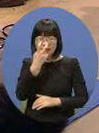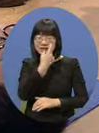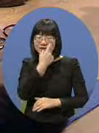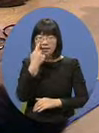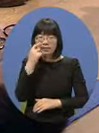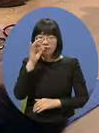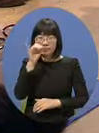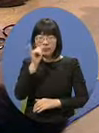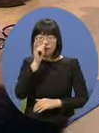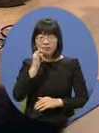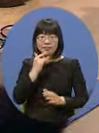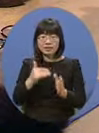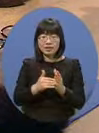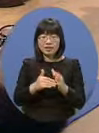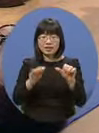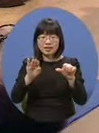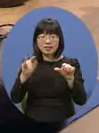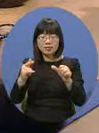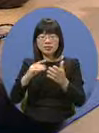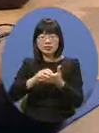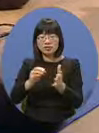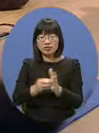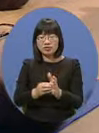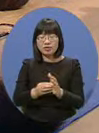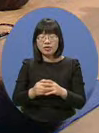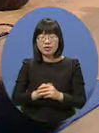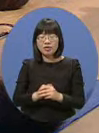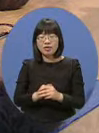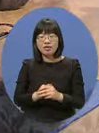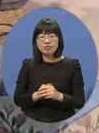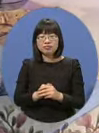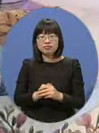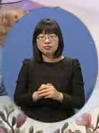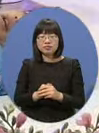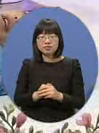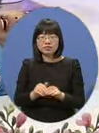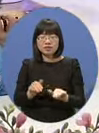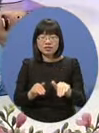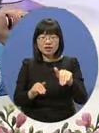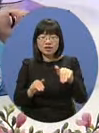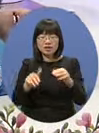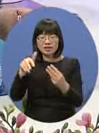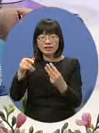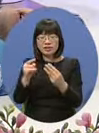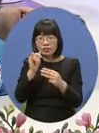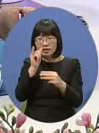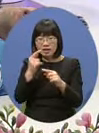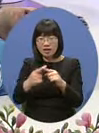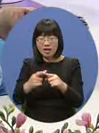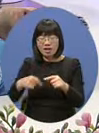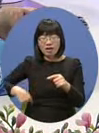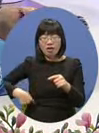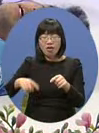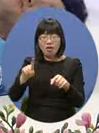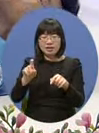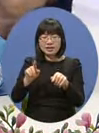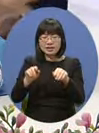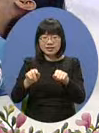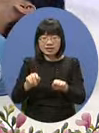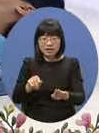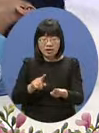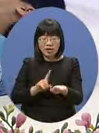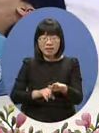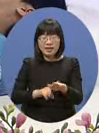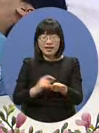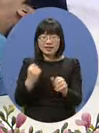수 있고요. 그래서 한 5번 정도 들어올려서 한 3초 버텼다가 자, 허리 낮추고 배 힘 주면서